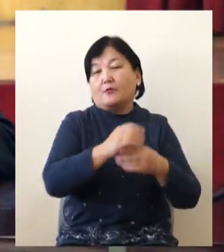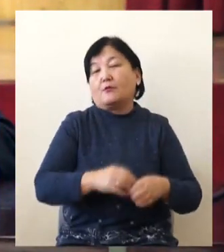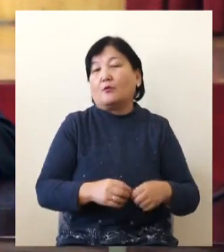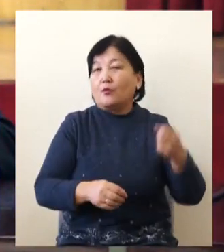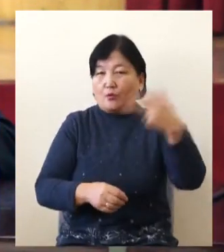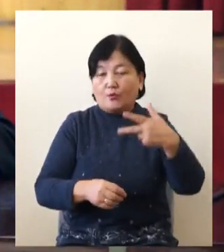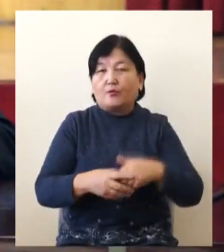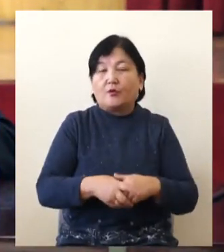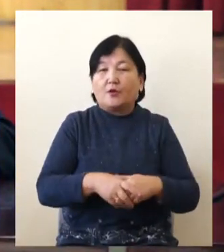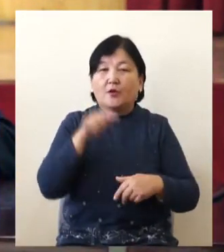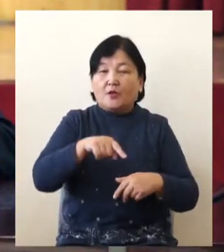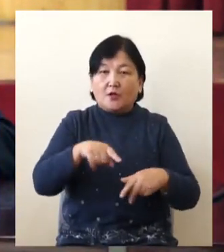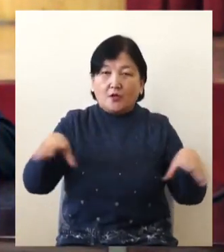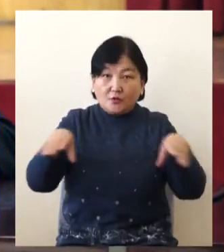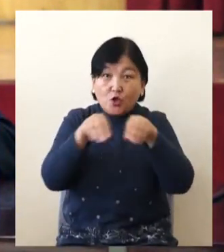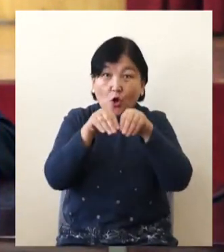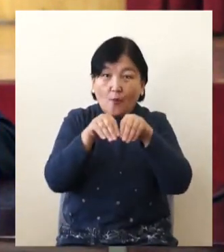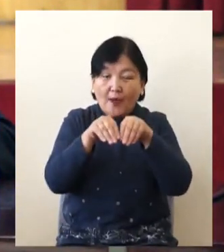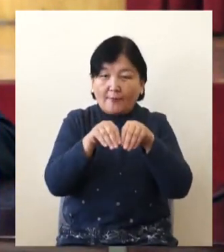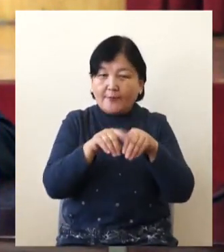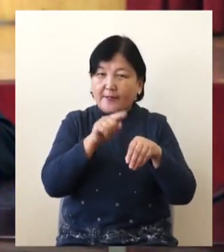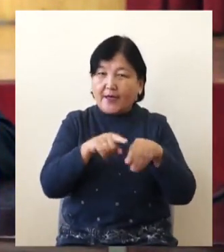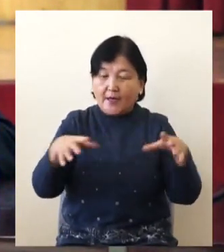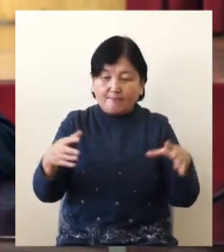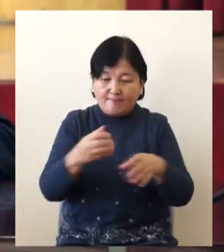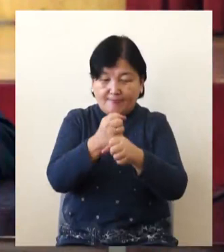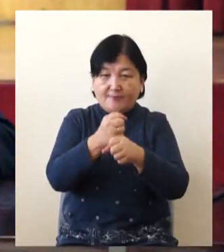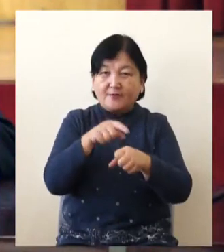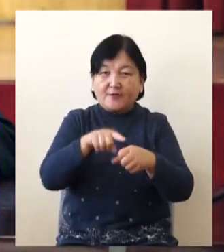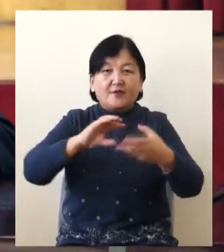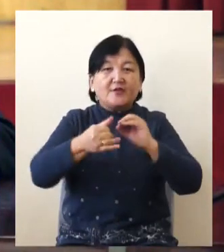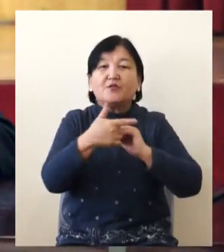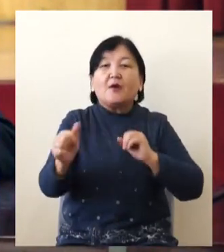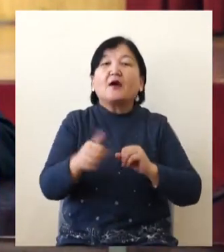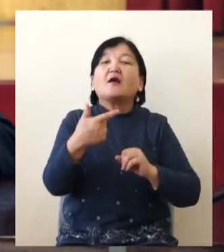Гуравдугаар энийг зохион байгуулалтаа хийж байгаа. Энэ зохион байгуулалтаа гэмт хэрэг байхгүй.